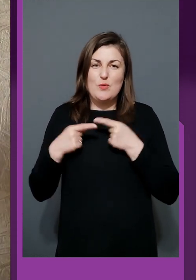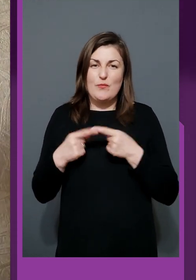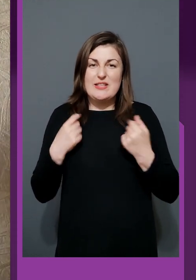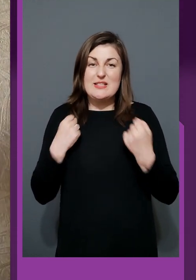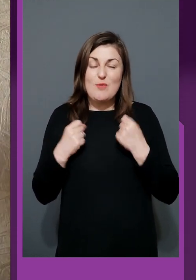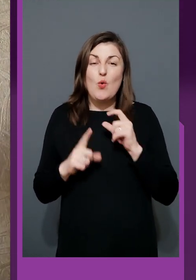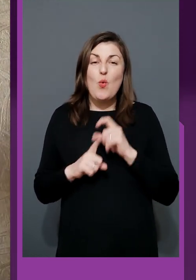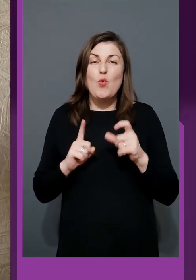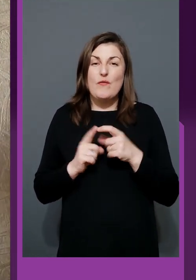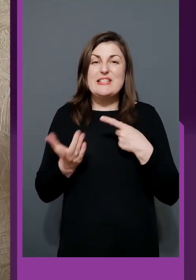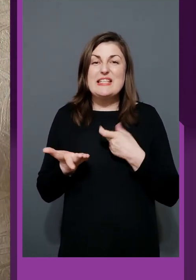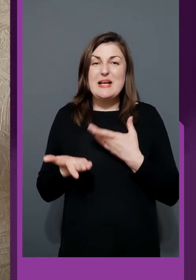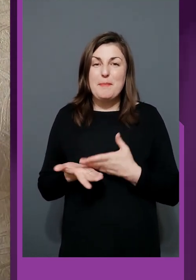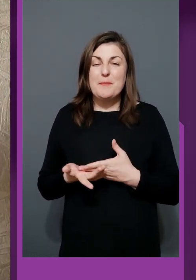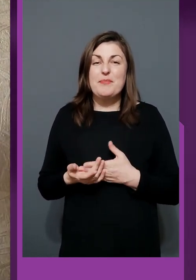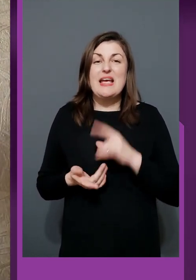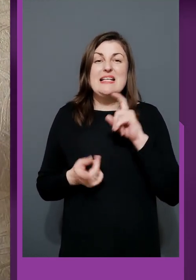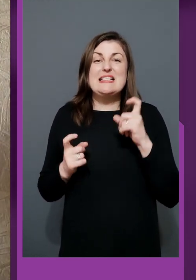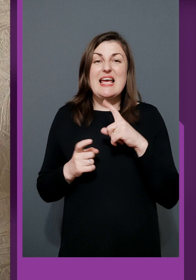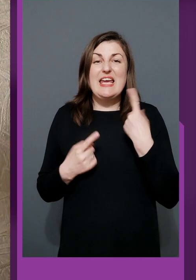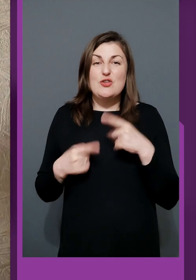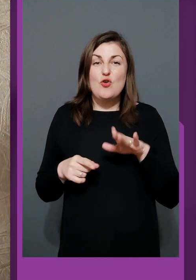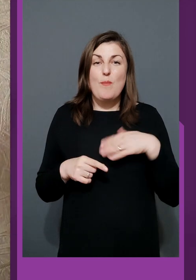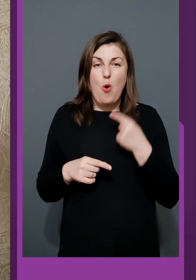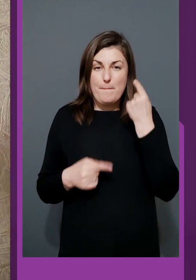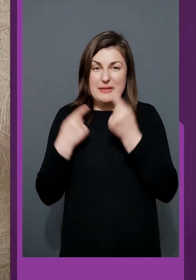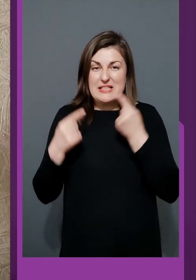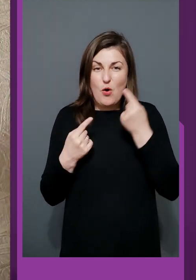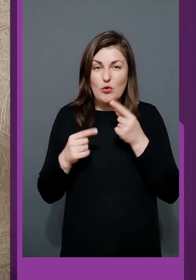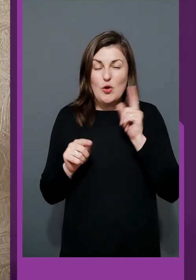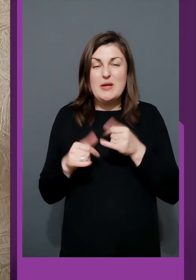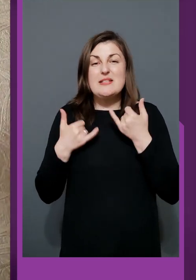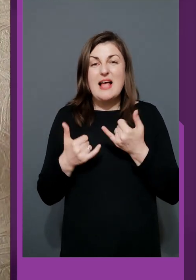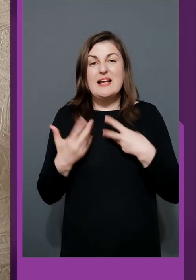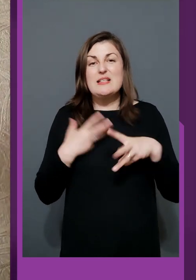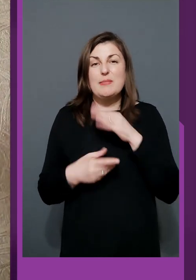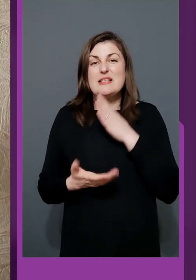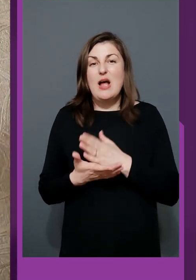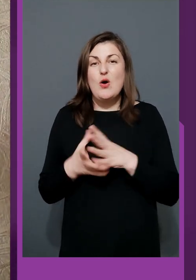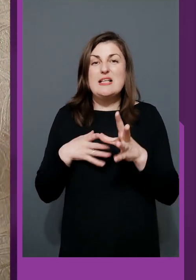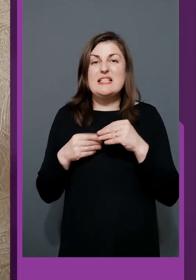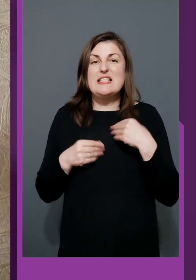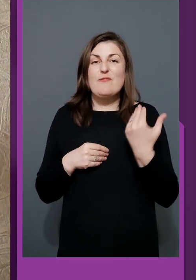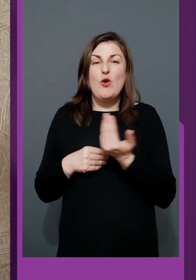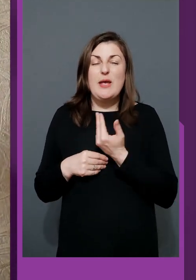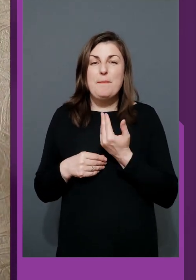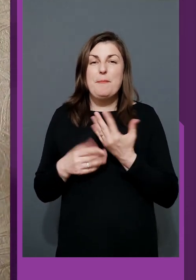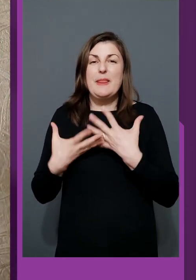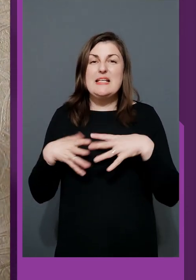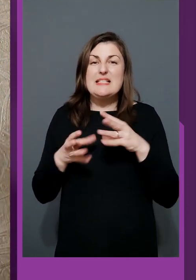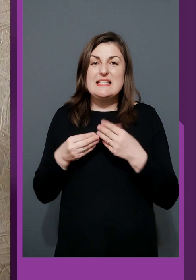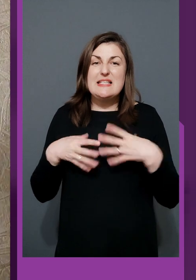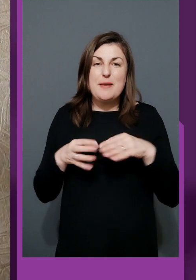спорту в кульовій стрільбі з іншого боку психологічна тобто Зараз ми знаходимося Зі своїми